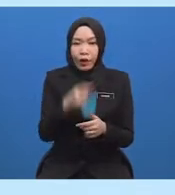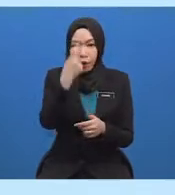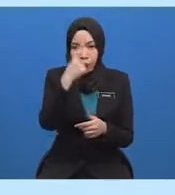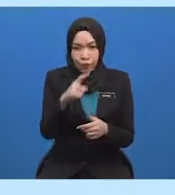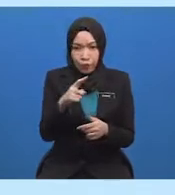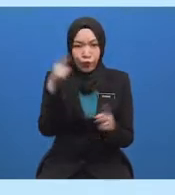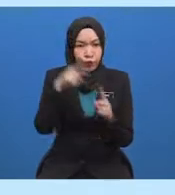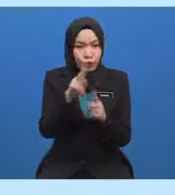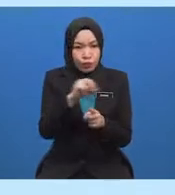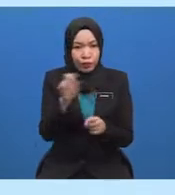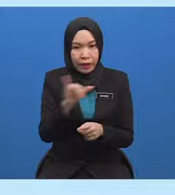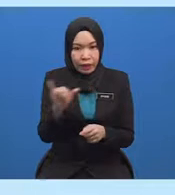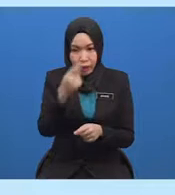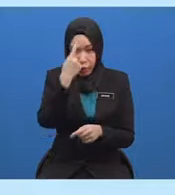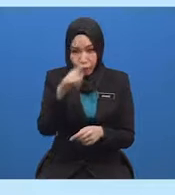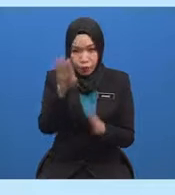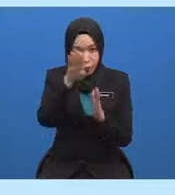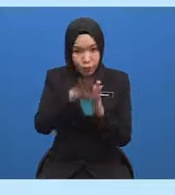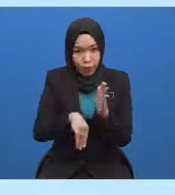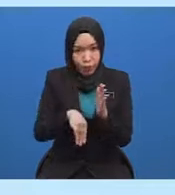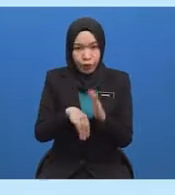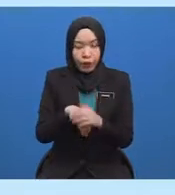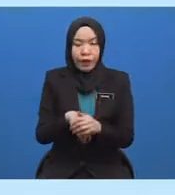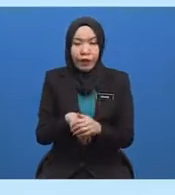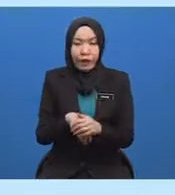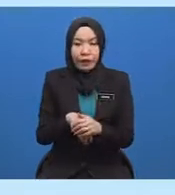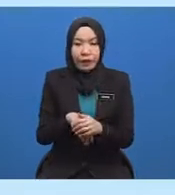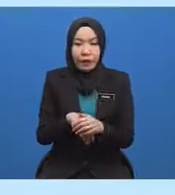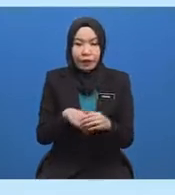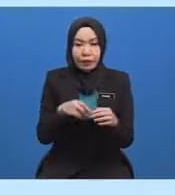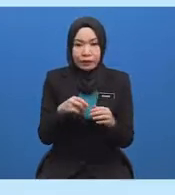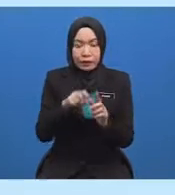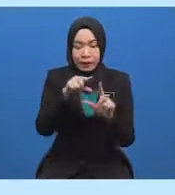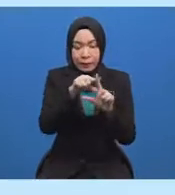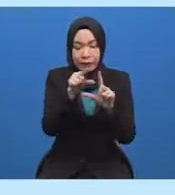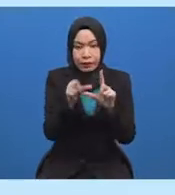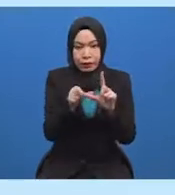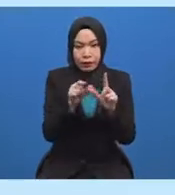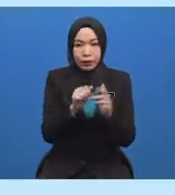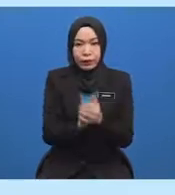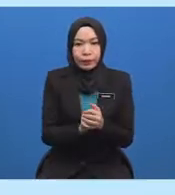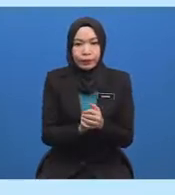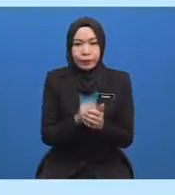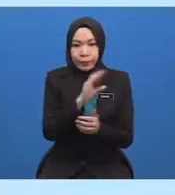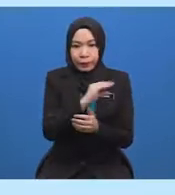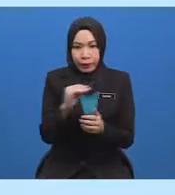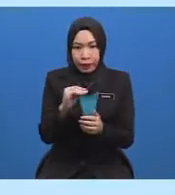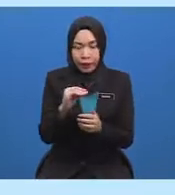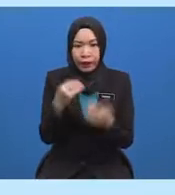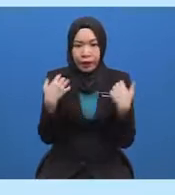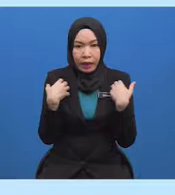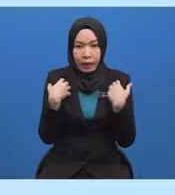zip apabila cheoreom book edisi mainkan dan dibuat lubang-lubang kecil untuk aliran keluar